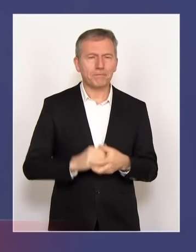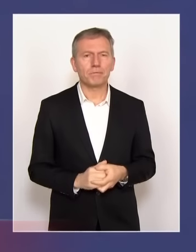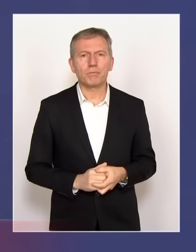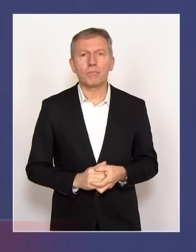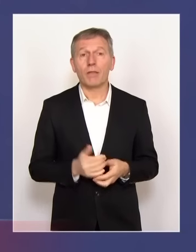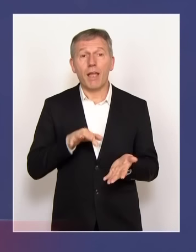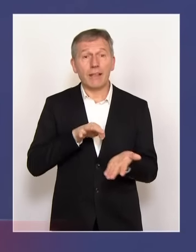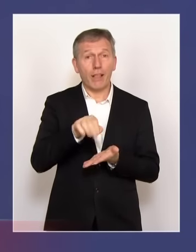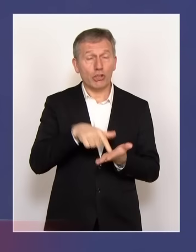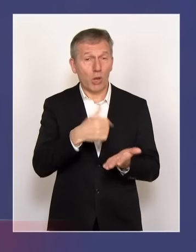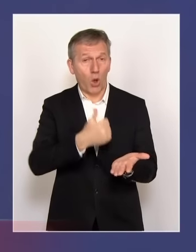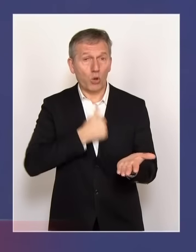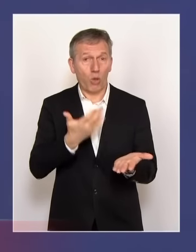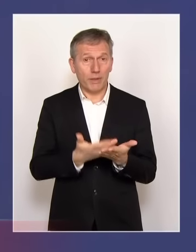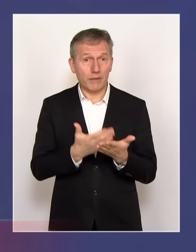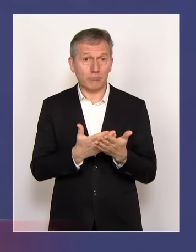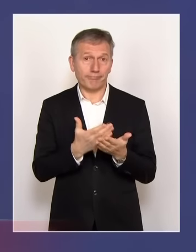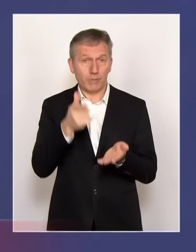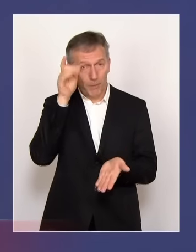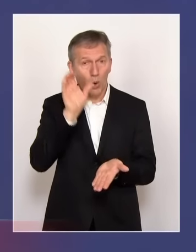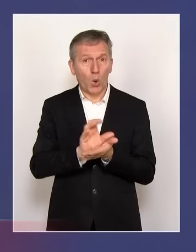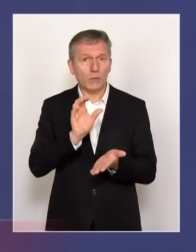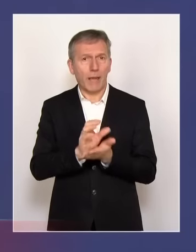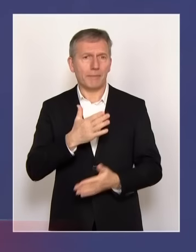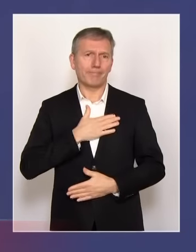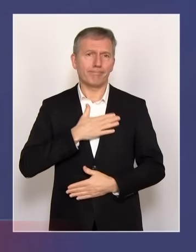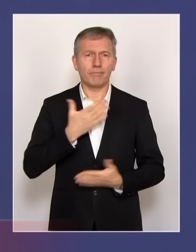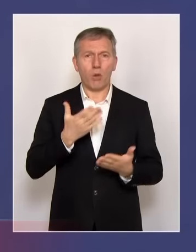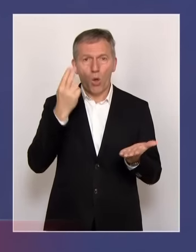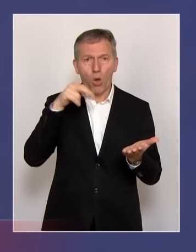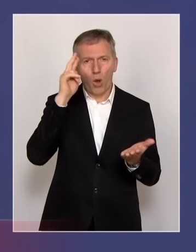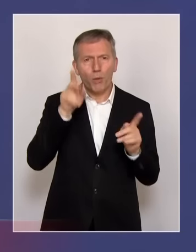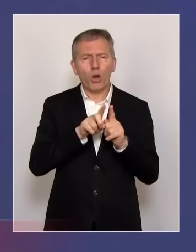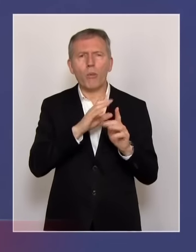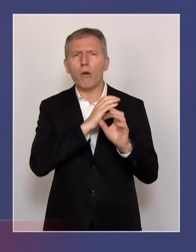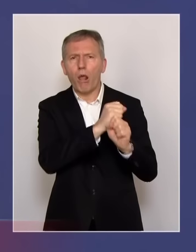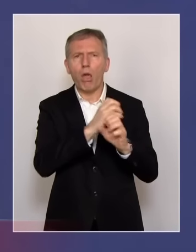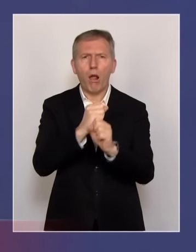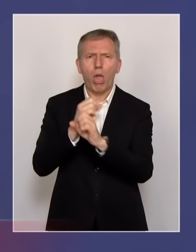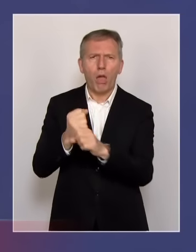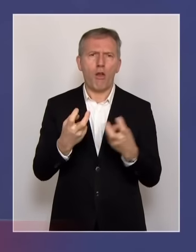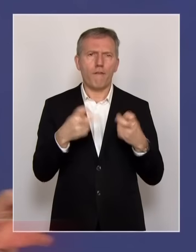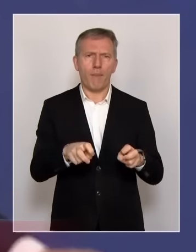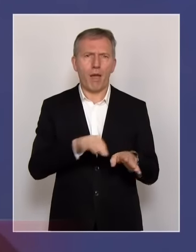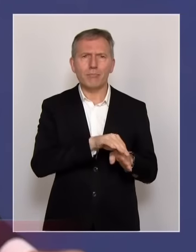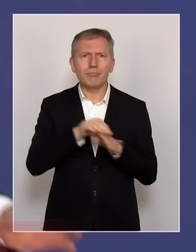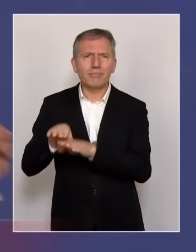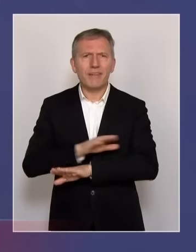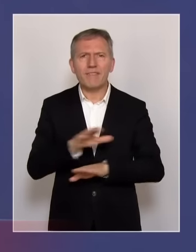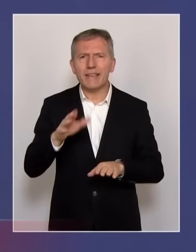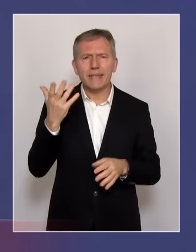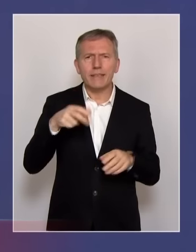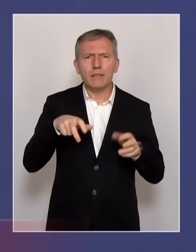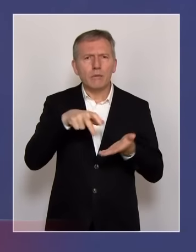moment-là parlé, assumant ce concept en européen, c'est ce choix de mettre fin à nos dépendances stratégiques dans des secteurs clés, des semi